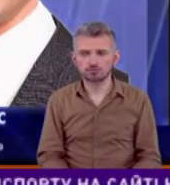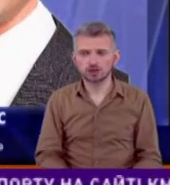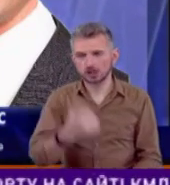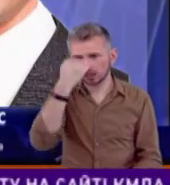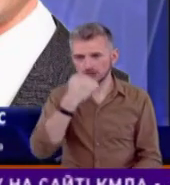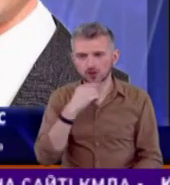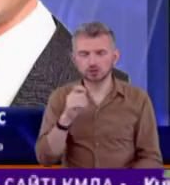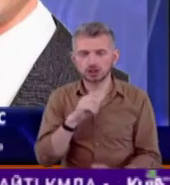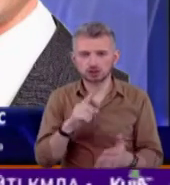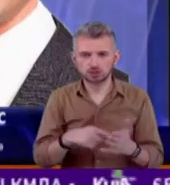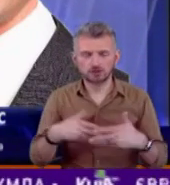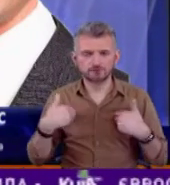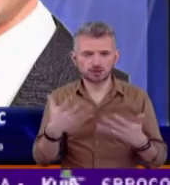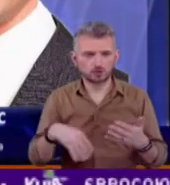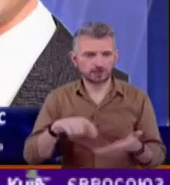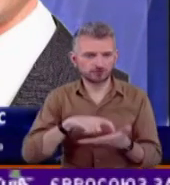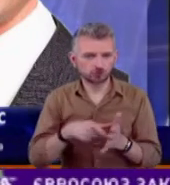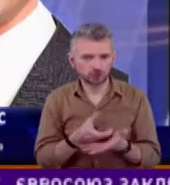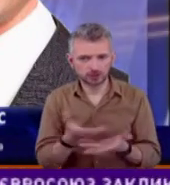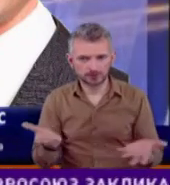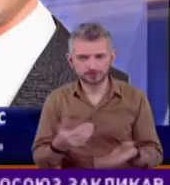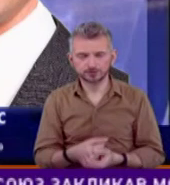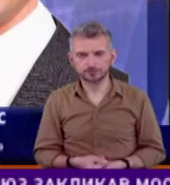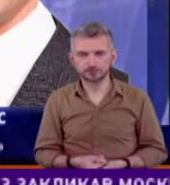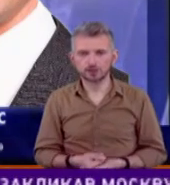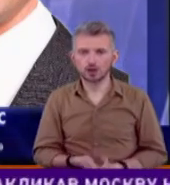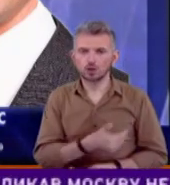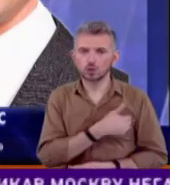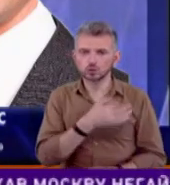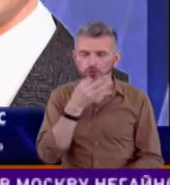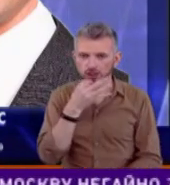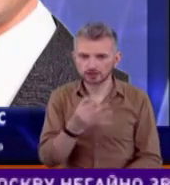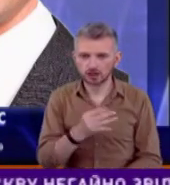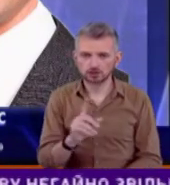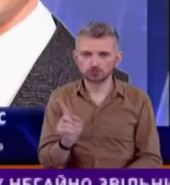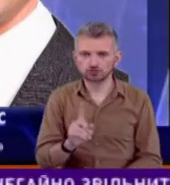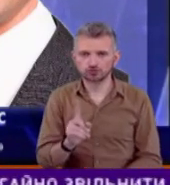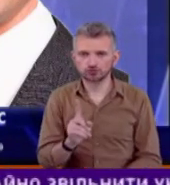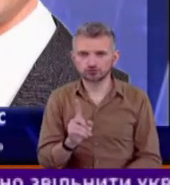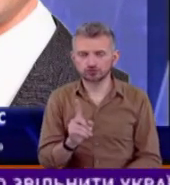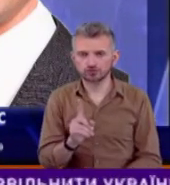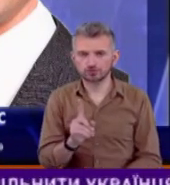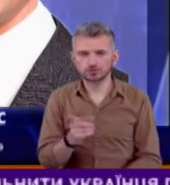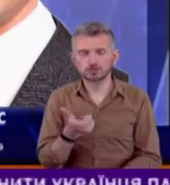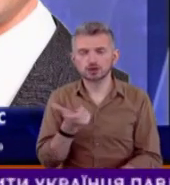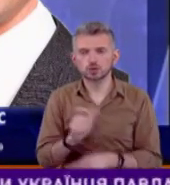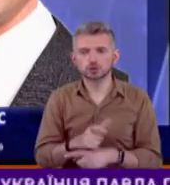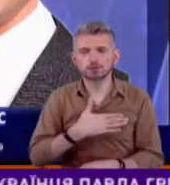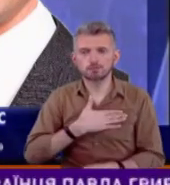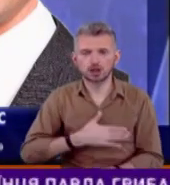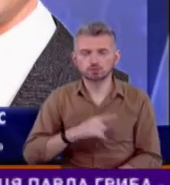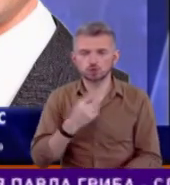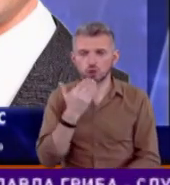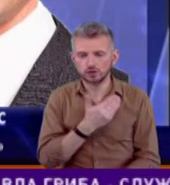Дякую за запитання, вітаю всіх в студії. Добрий вечір, Даша. Хочу сказати, що ну, дуже приємно, що